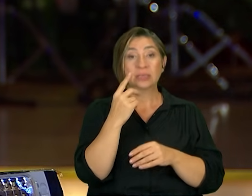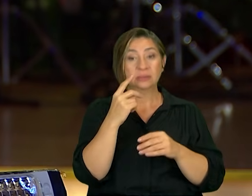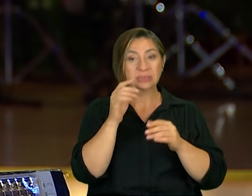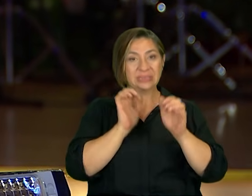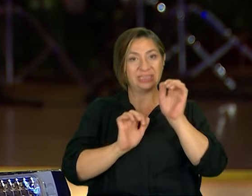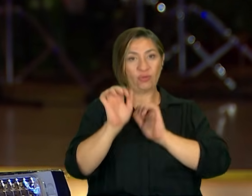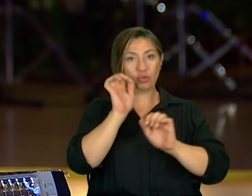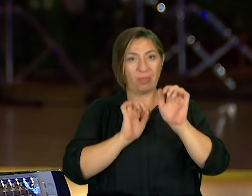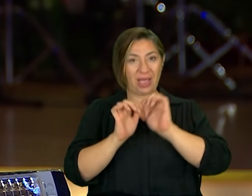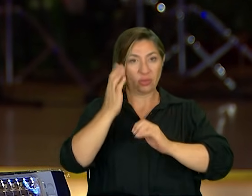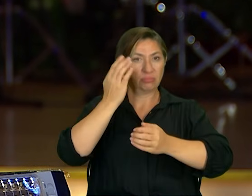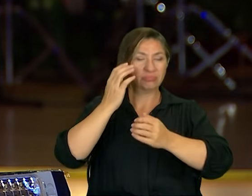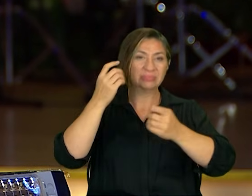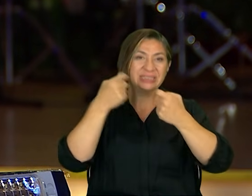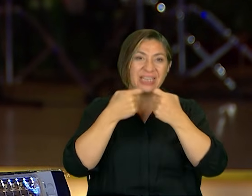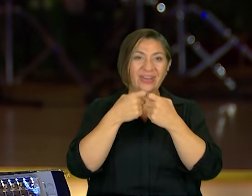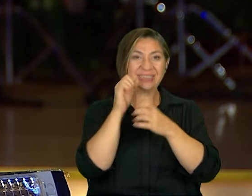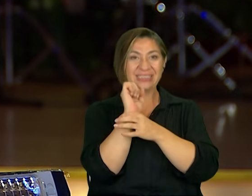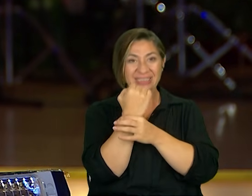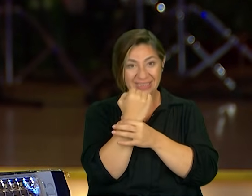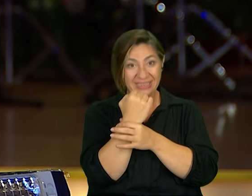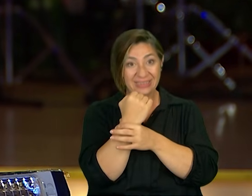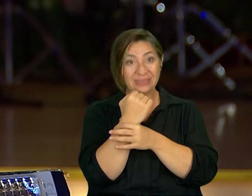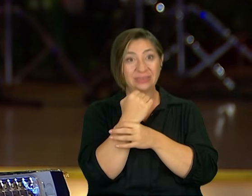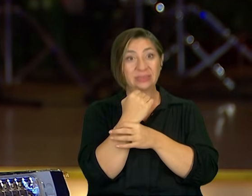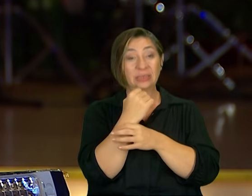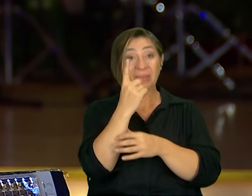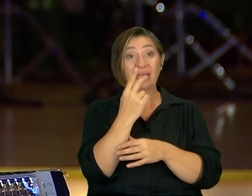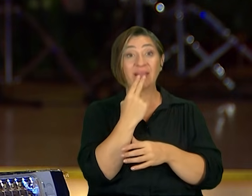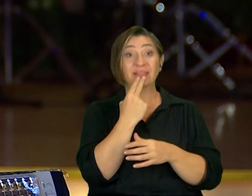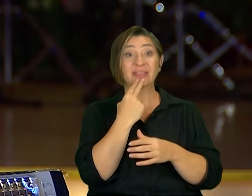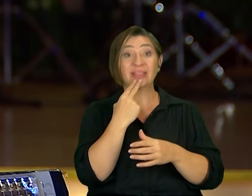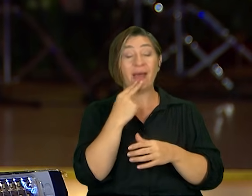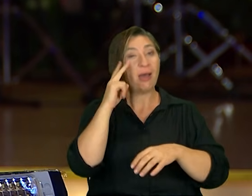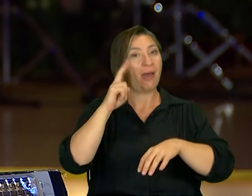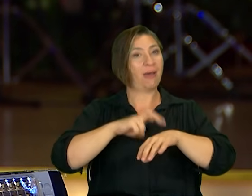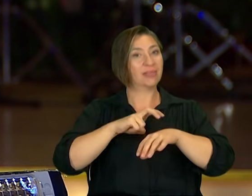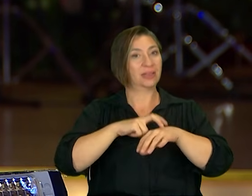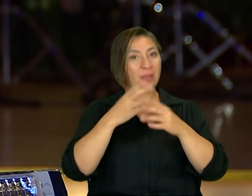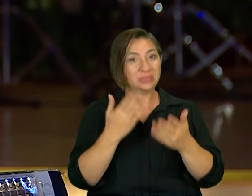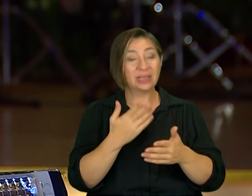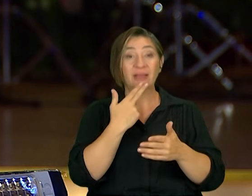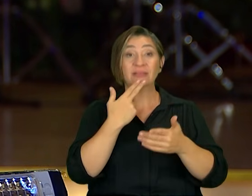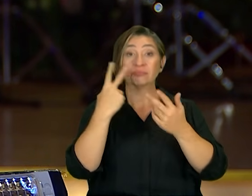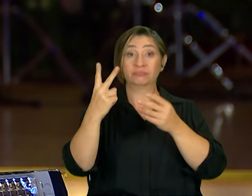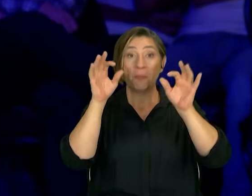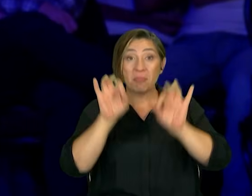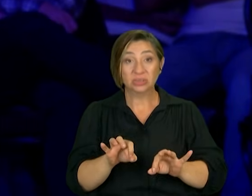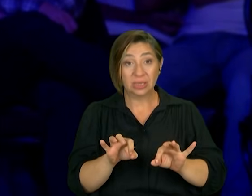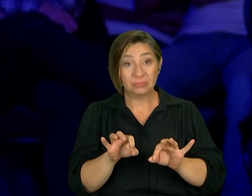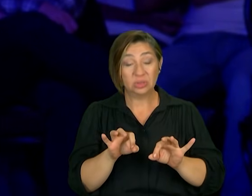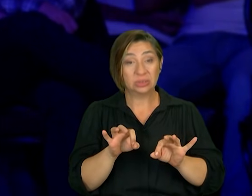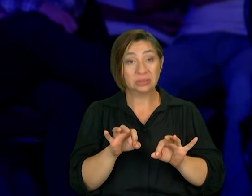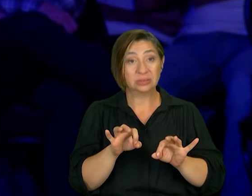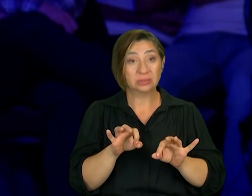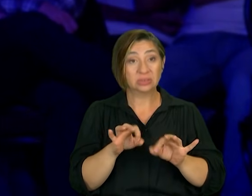savunma sanatının, bir dövüş sanatı yaklaşımının bir kadınla anılması, kadın tarafından başlatılmış